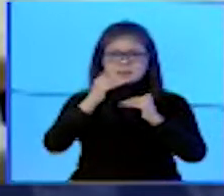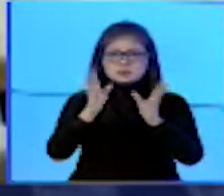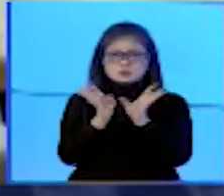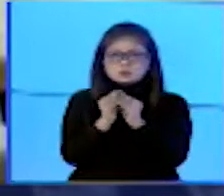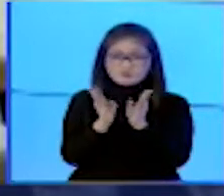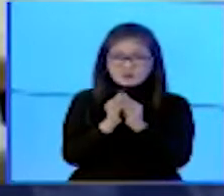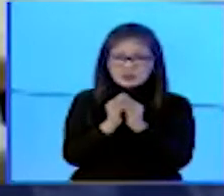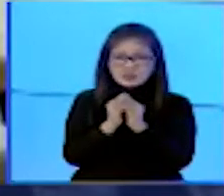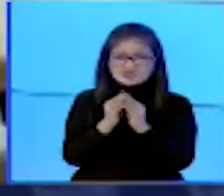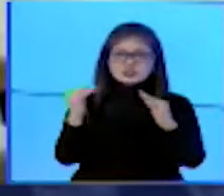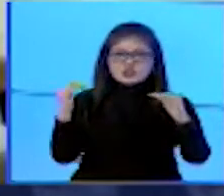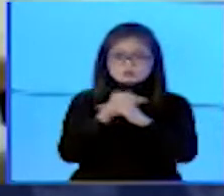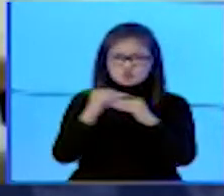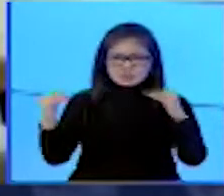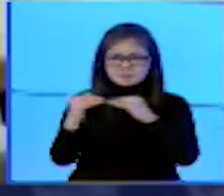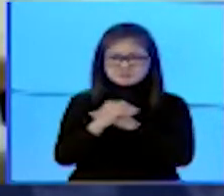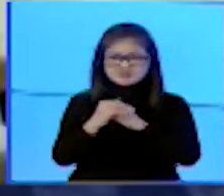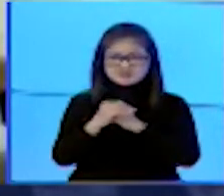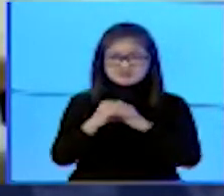transportasi kereta api sebesar